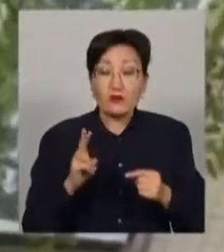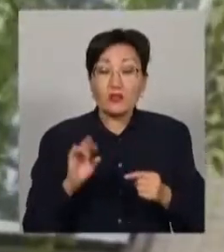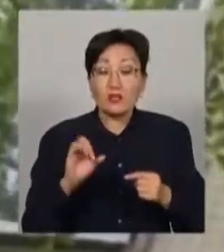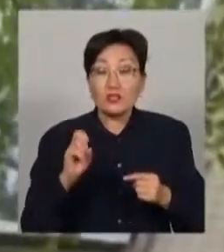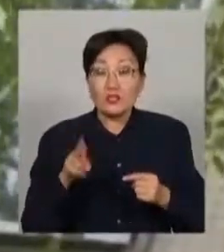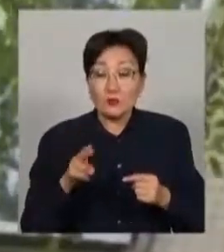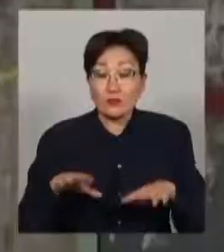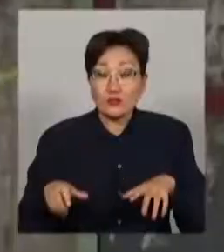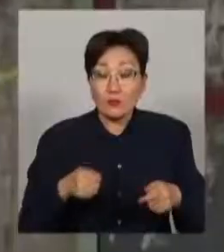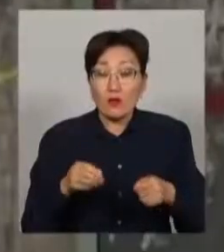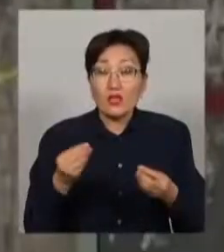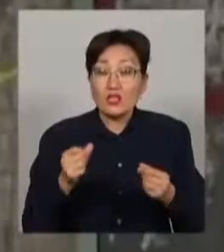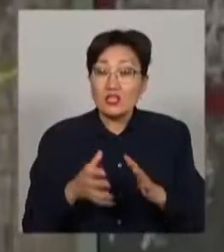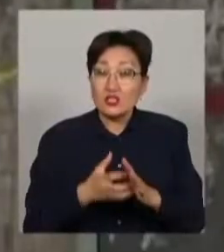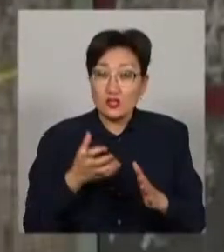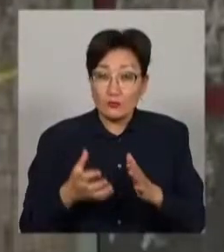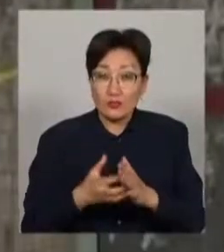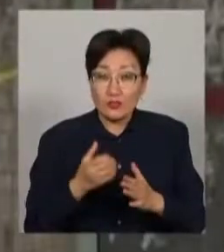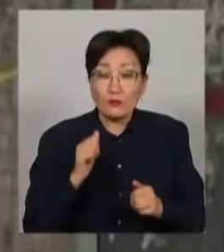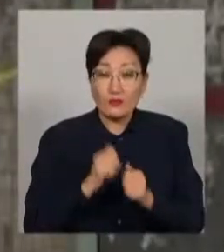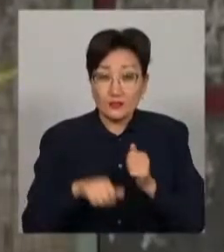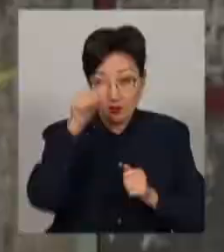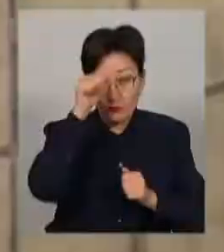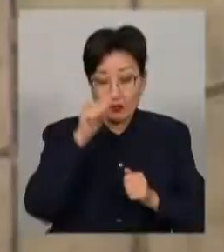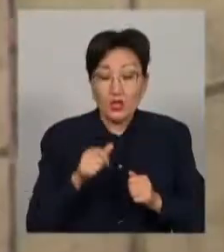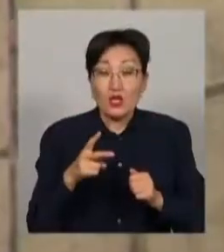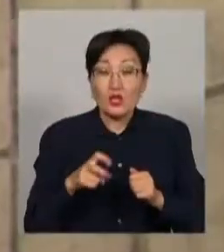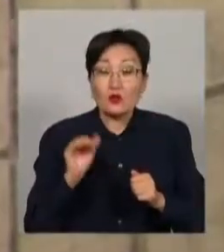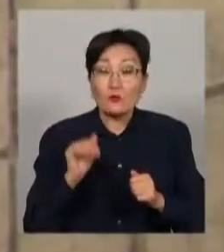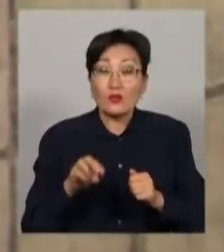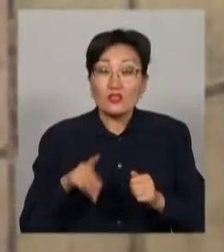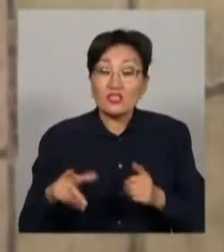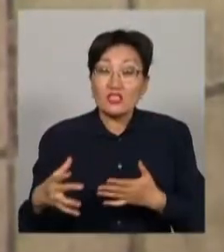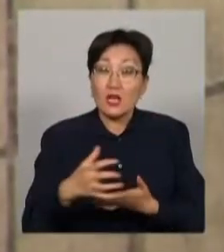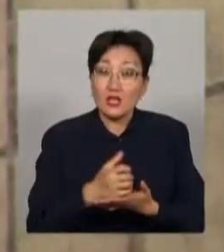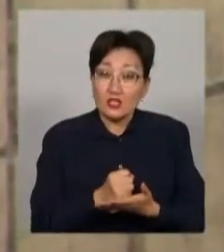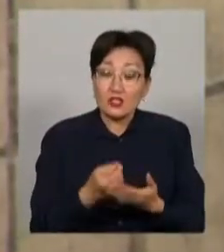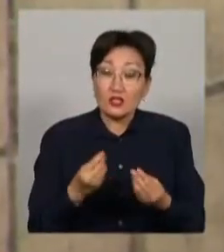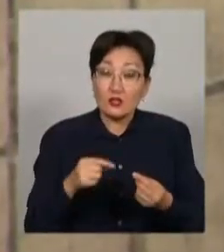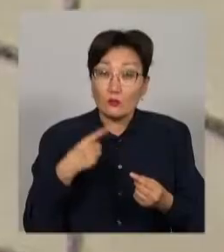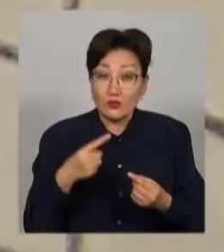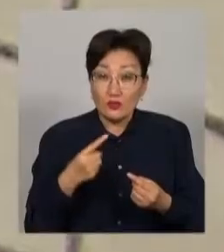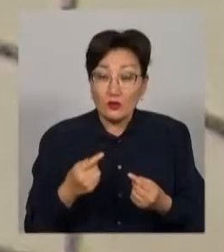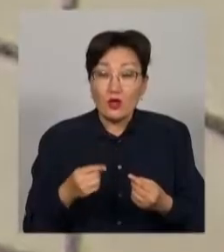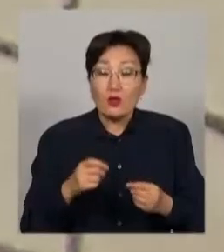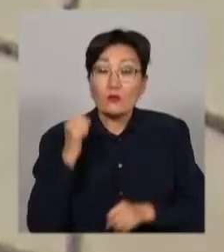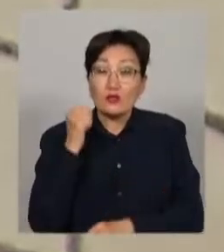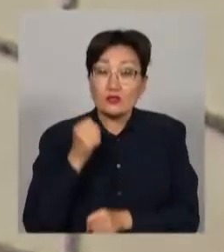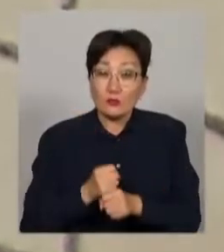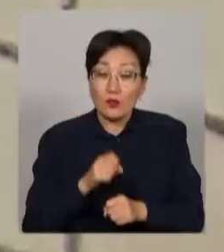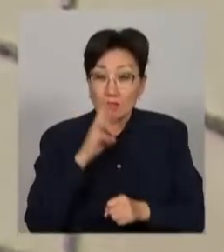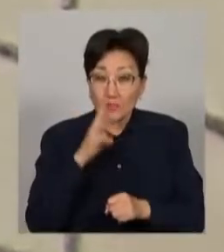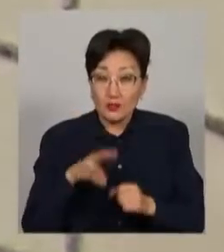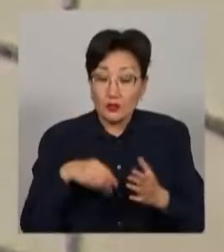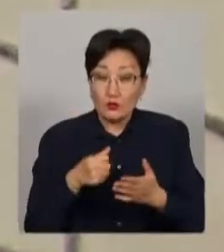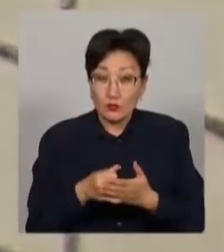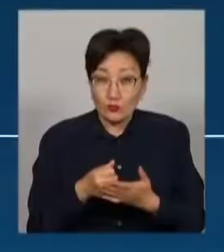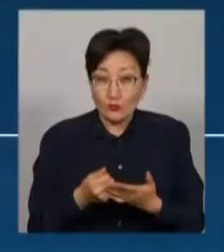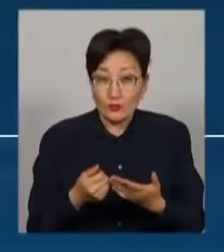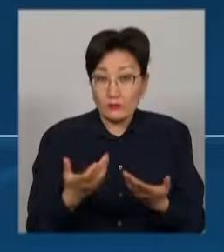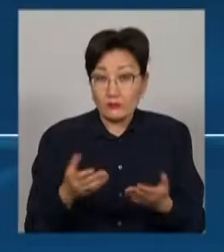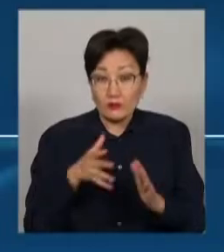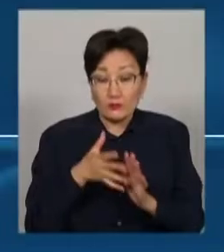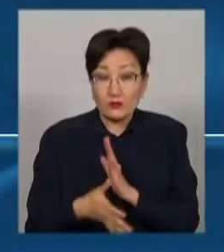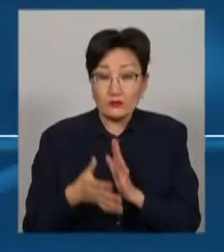кооперативі төрағасы қаражат жетпейтінін, ай сайын тұрғындардан 200 мың теңге ғана жиналатынын айтады. Оның өзі жұмысшылардың айлығынан аспайды деп отыр.